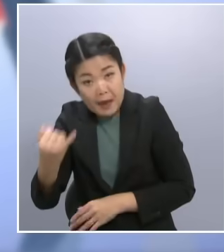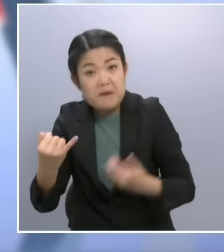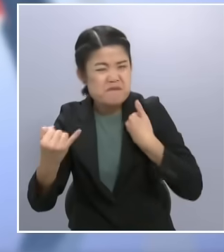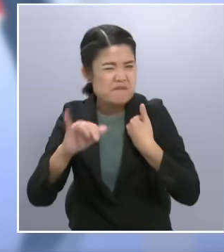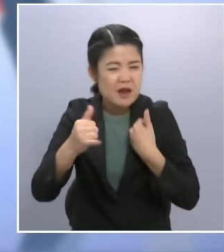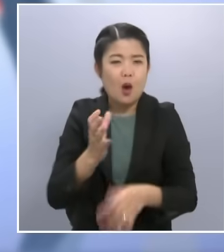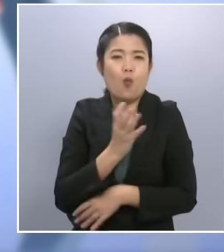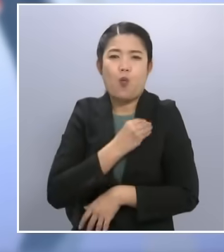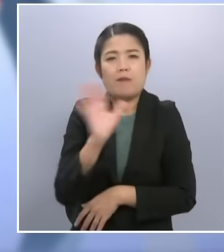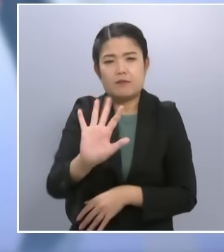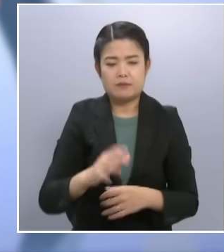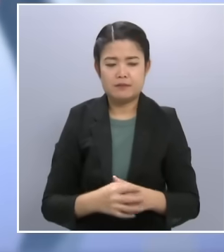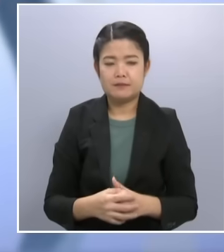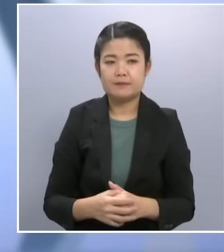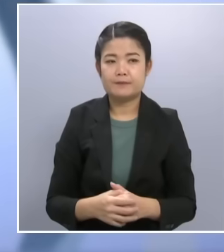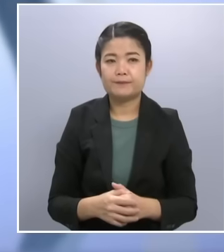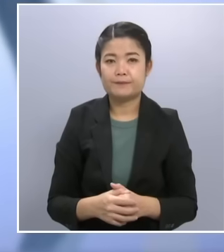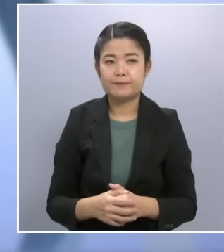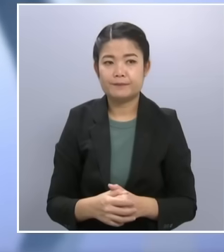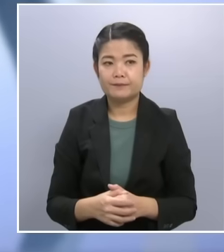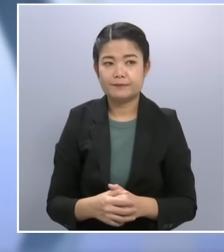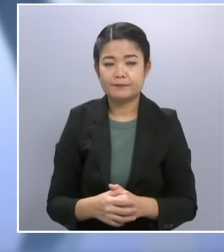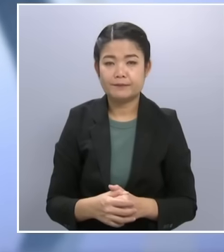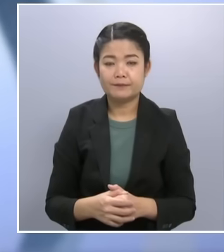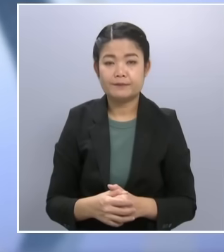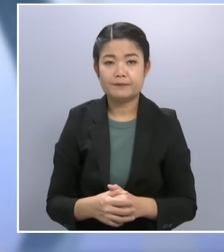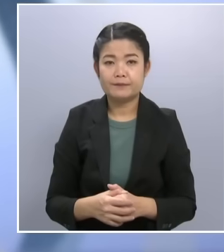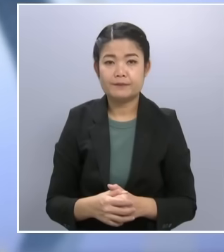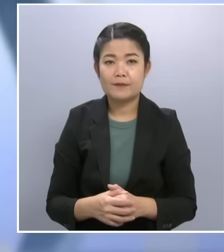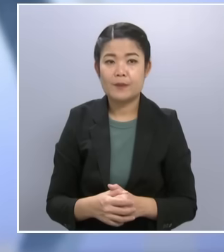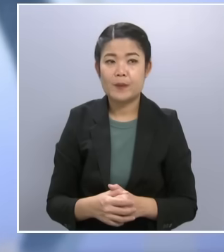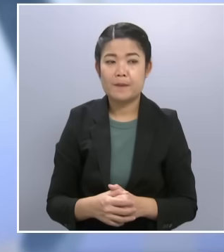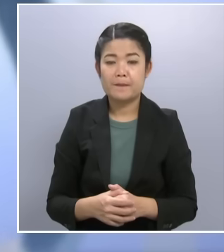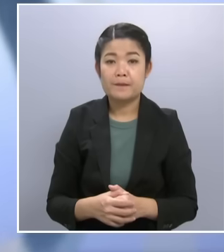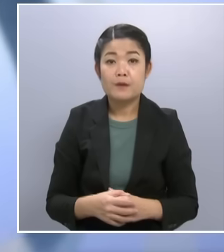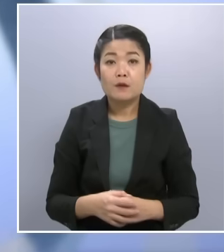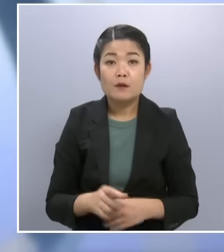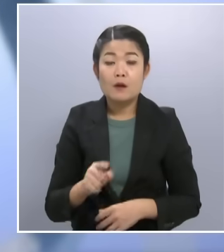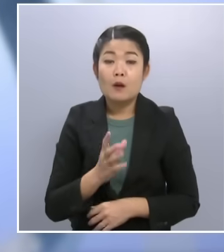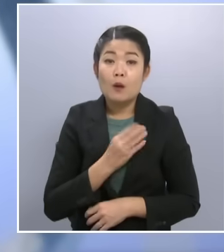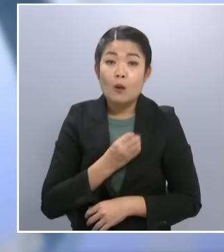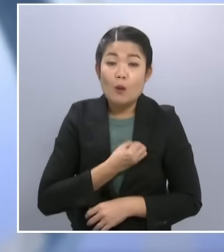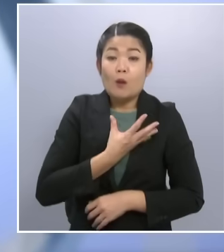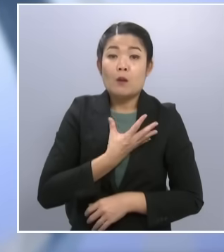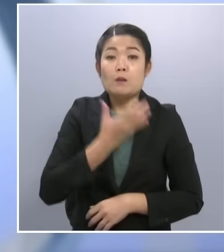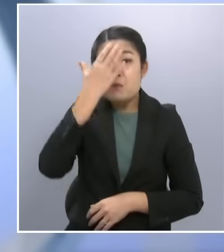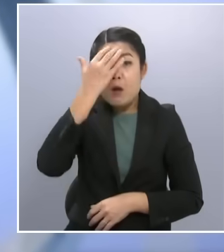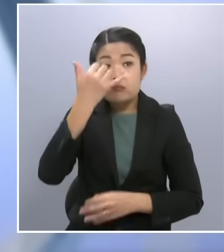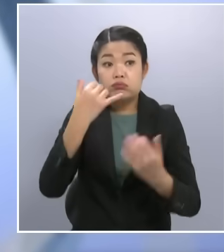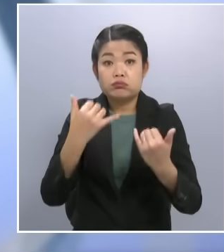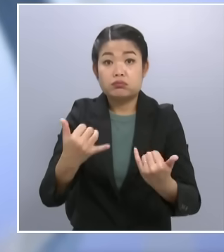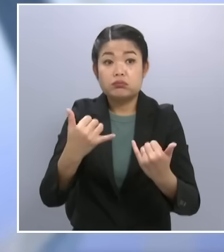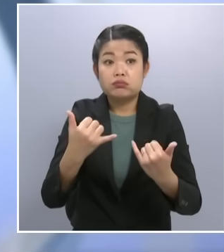ยาอะไรเลยไม่ใช่นะเดี๋ยวหลายคนจะตกใจเนี่ยครับแต่ที่มันที่มันน่าตกใจคือคุณผู้ชมฮะปัจจุบันเนี้ย